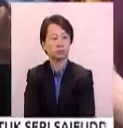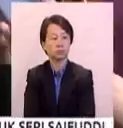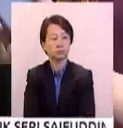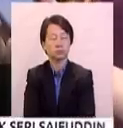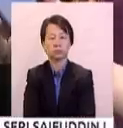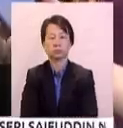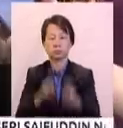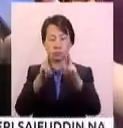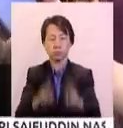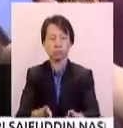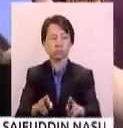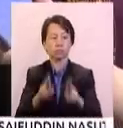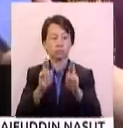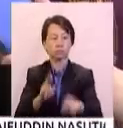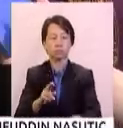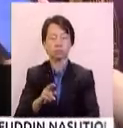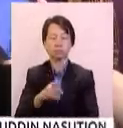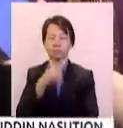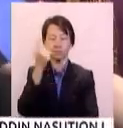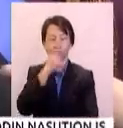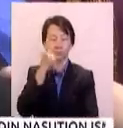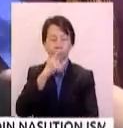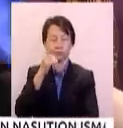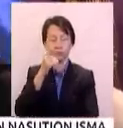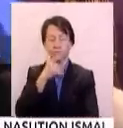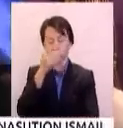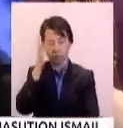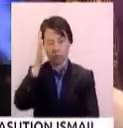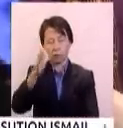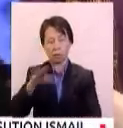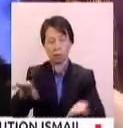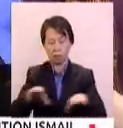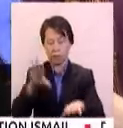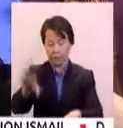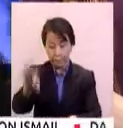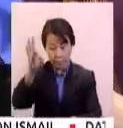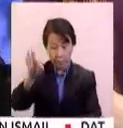Rakyat akan membuat pilihan yang terbaik untuk